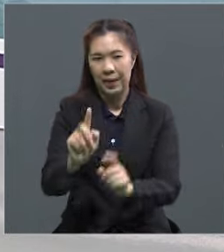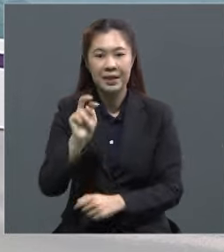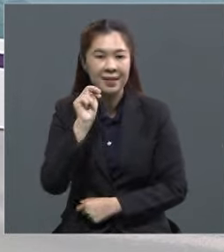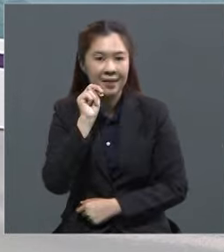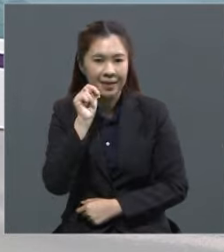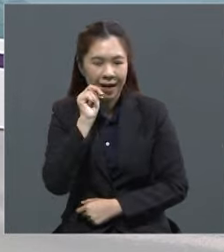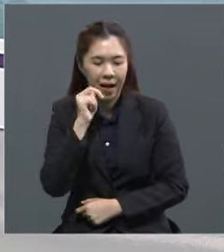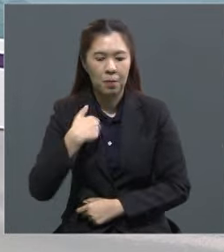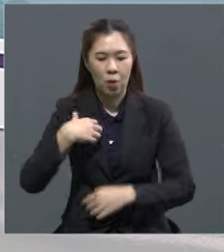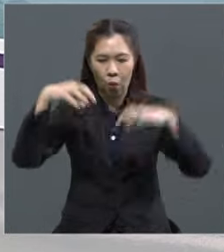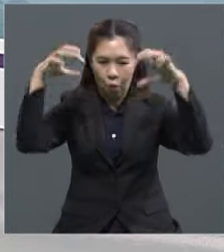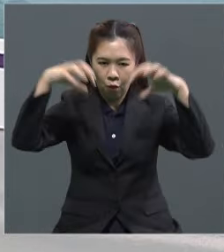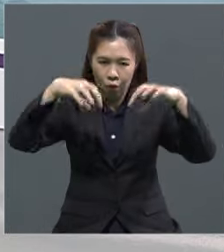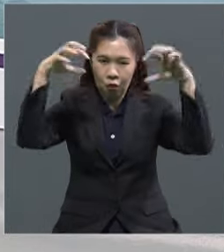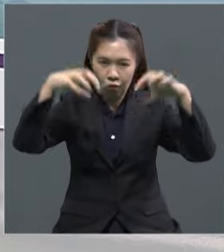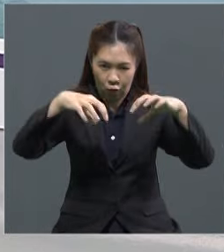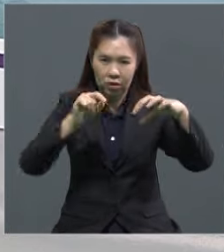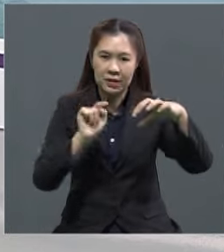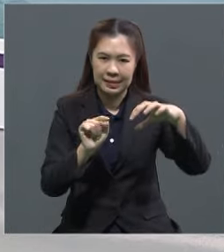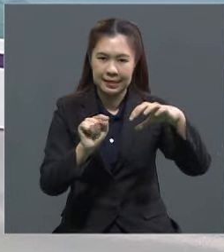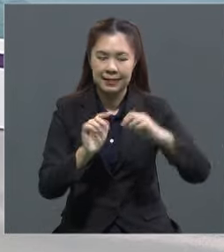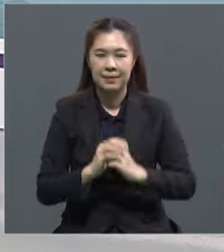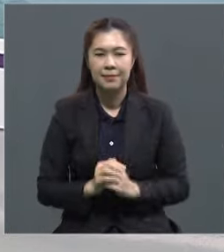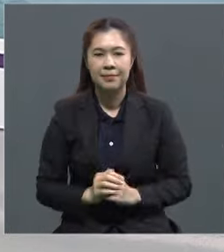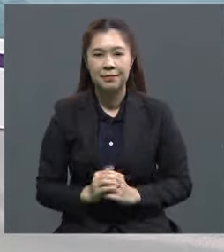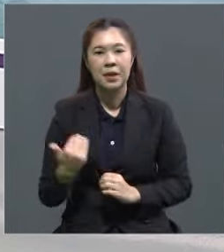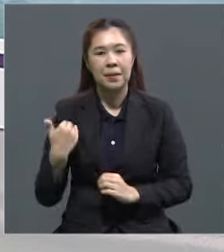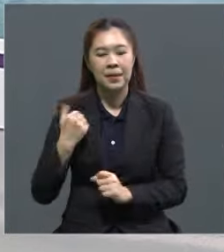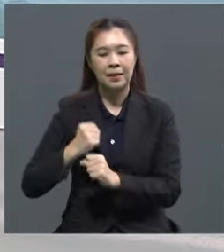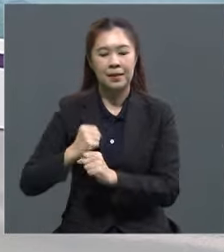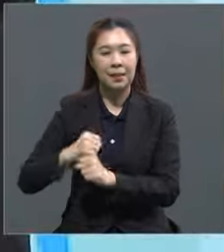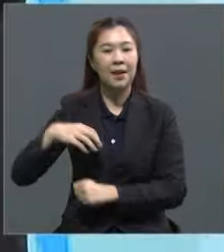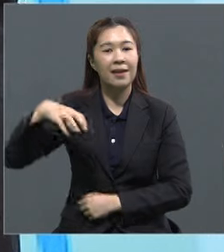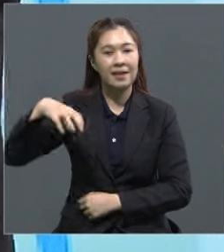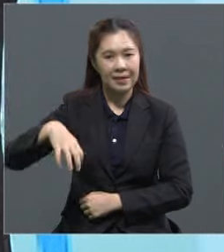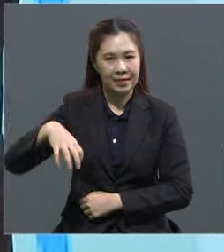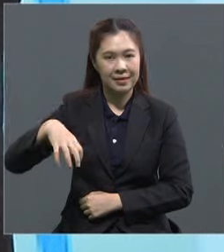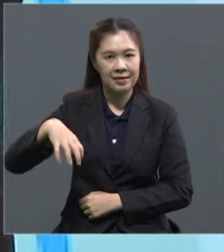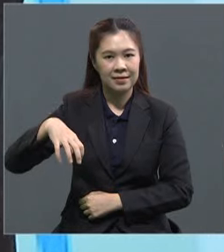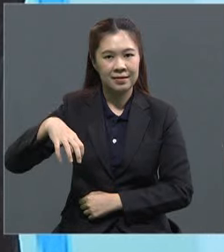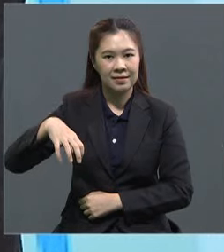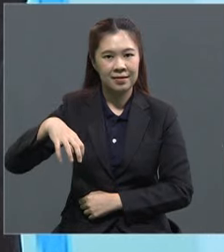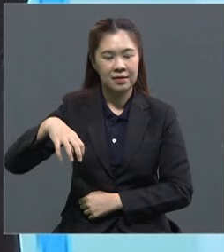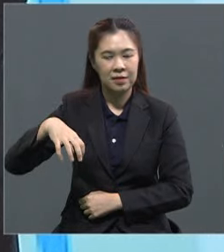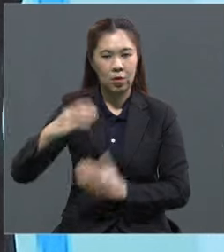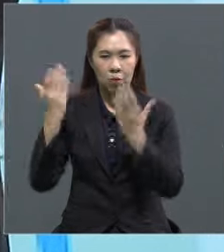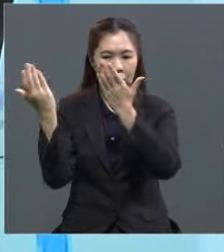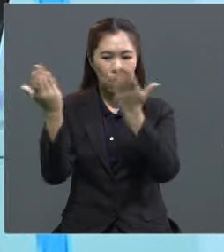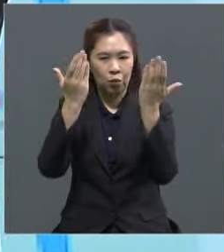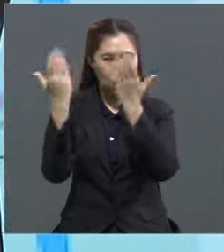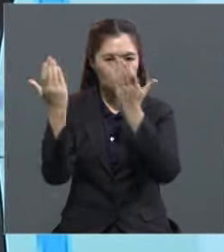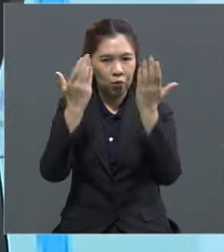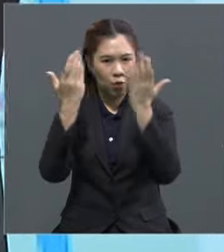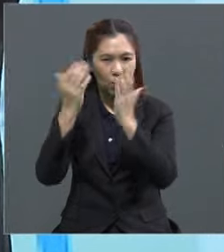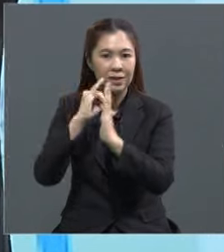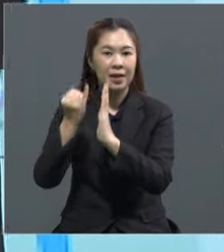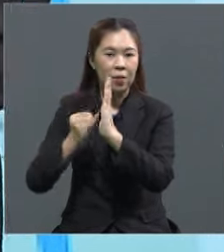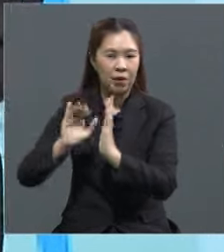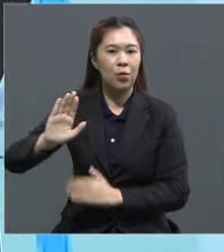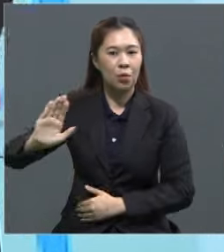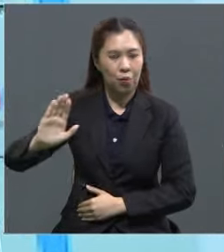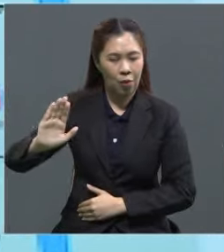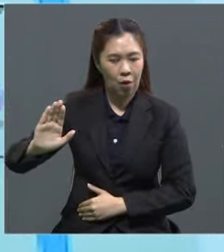การปริมาณฝนที่จะเติมเต็มเข้ามาตรงนี้เนี่ยก็มีหน่วยงานในพื้นที่ไม่ว่าจะเป็นทางเ่ออุตุนิยมวิทยาพื้นที่ในพื้นที่นะครับ